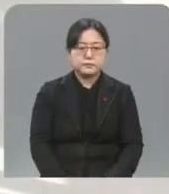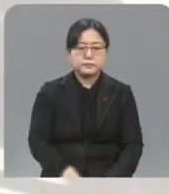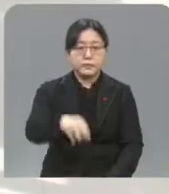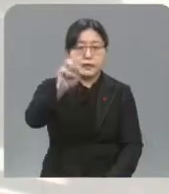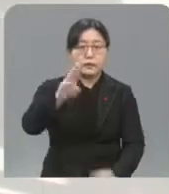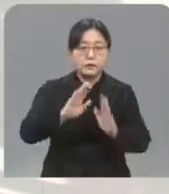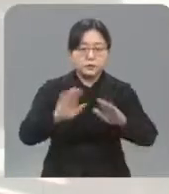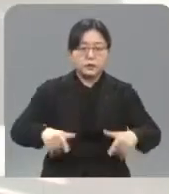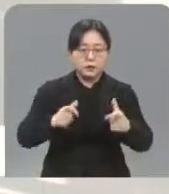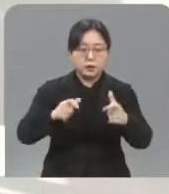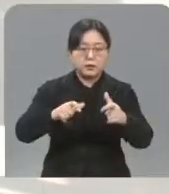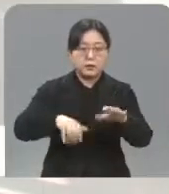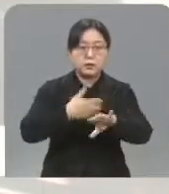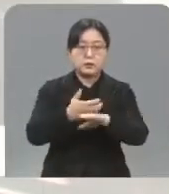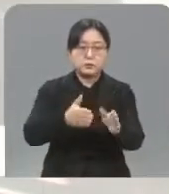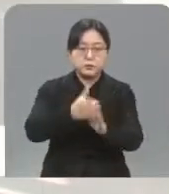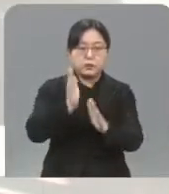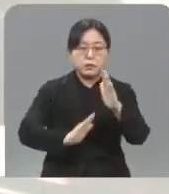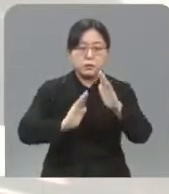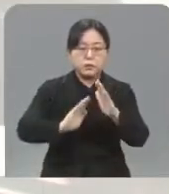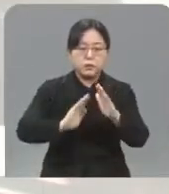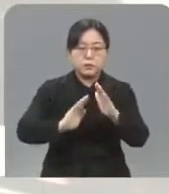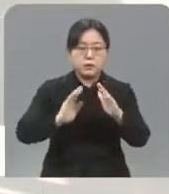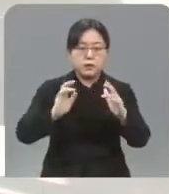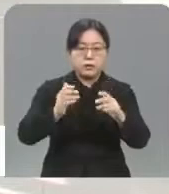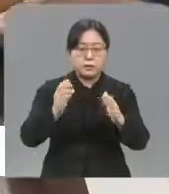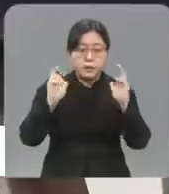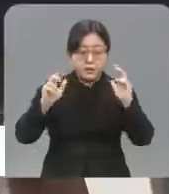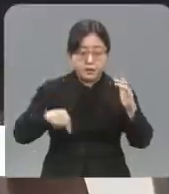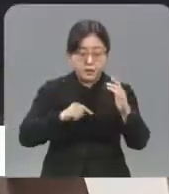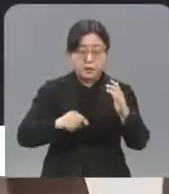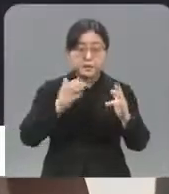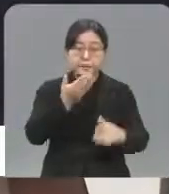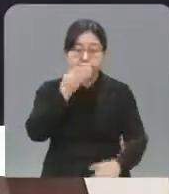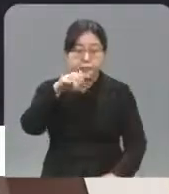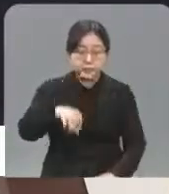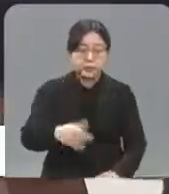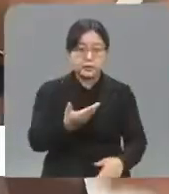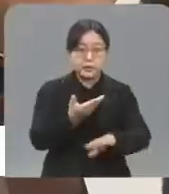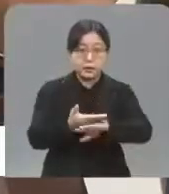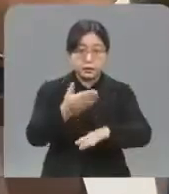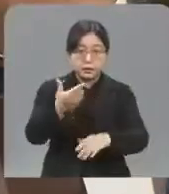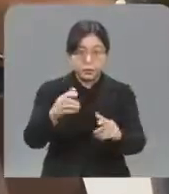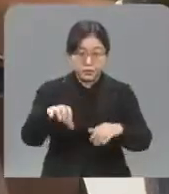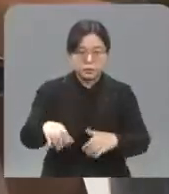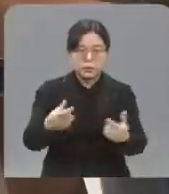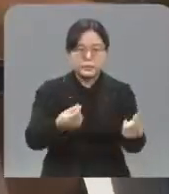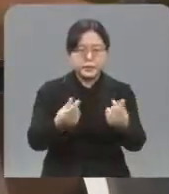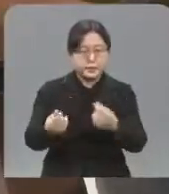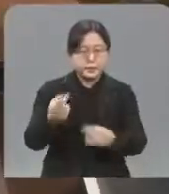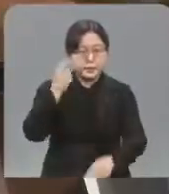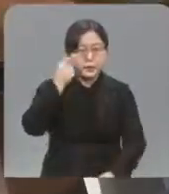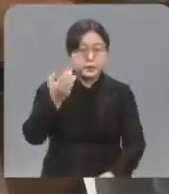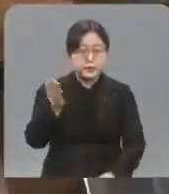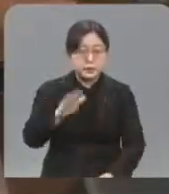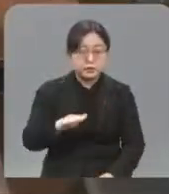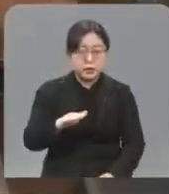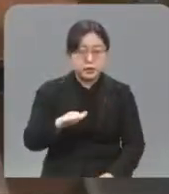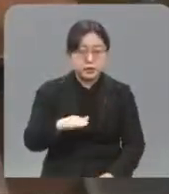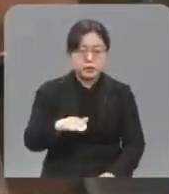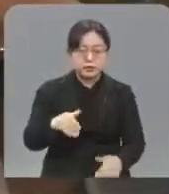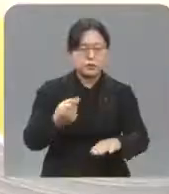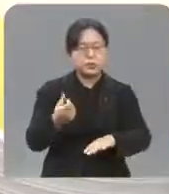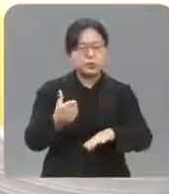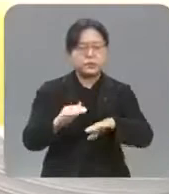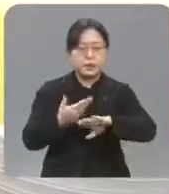광주 전남 혁신도시의 한 공공기관 구내식당입니다. 여느 곳과 다를 바 없이 느껴지지만 식단의 차이가